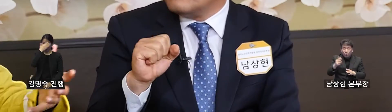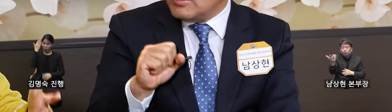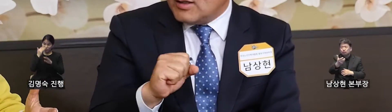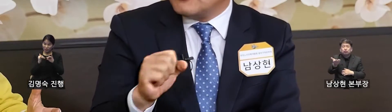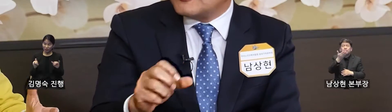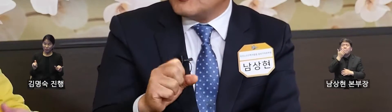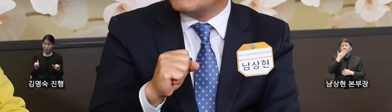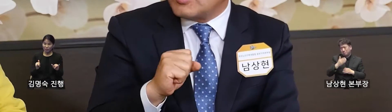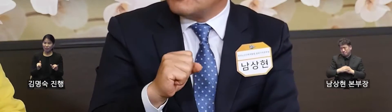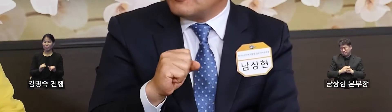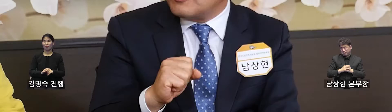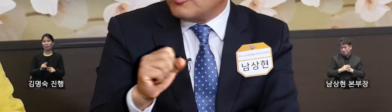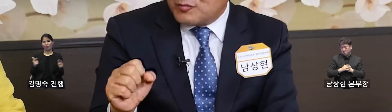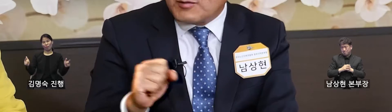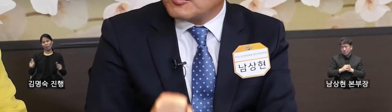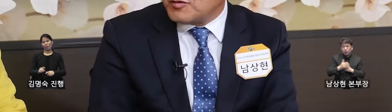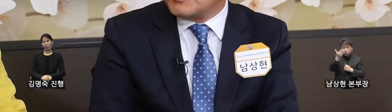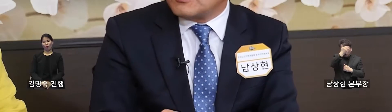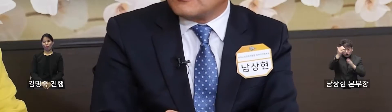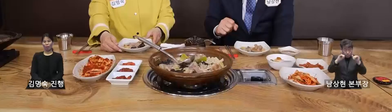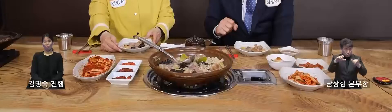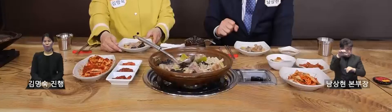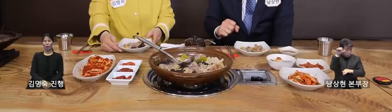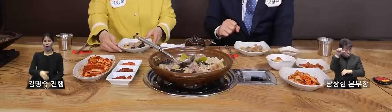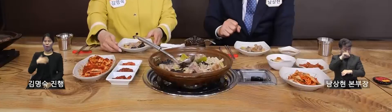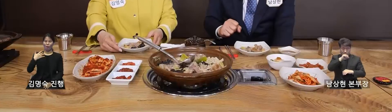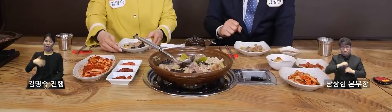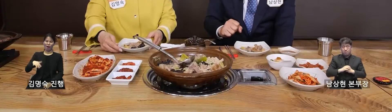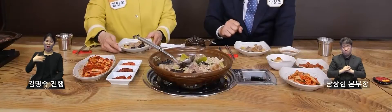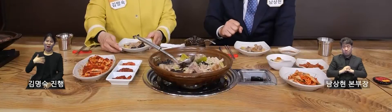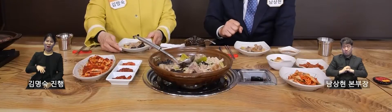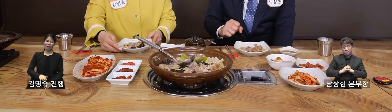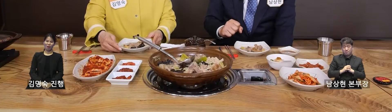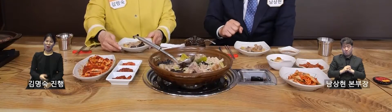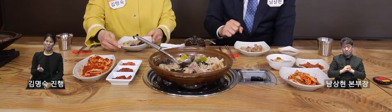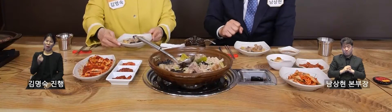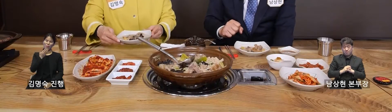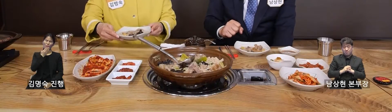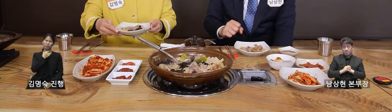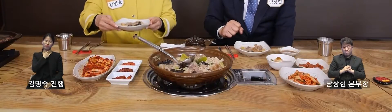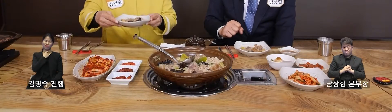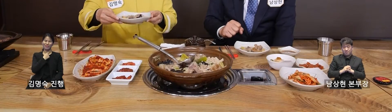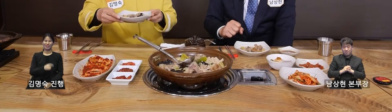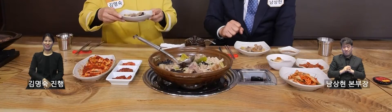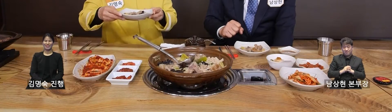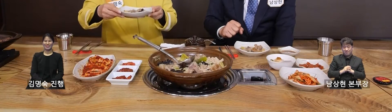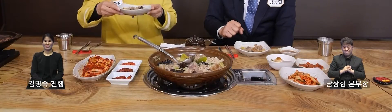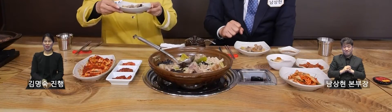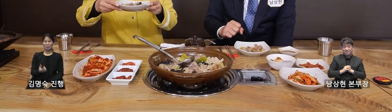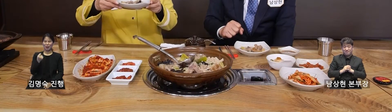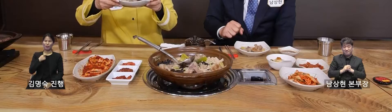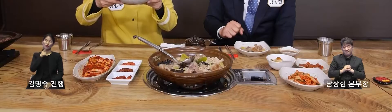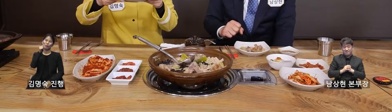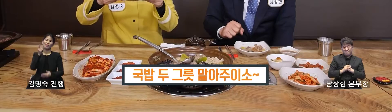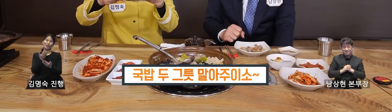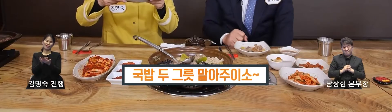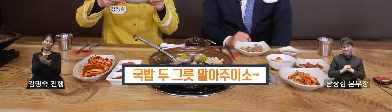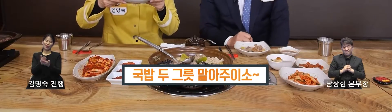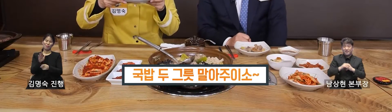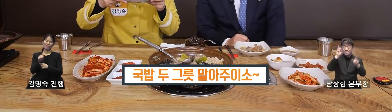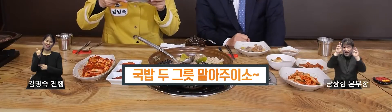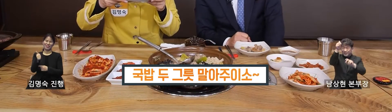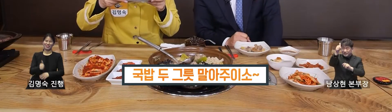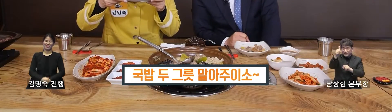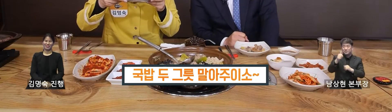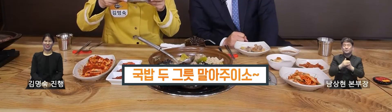젊은 사람들? 네, 젊은 사람들도 이 국밥을 좋아하더라고요. 뭐 빨리 먹어보고 싶어요. 빨리 시켜주세요, 본부장님.